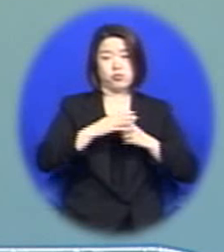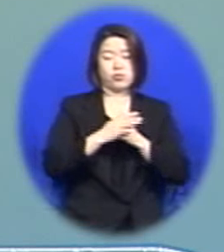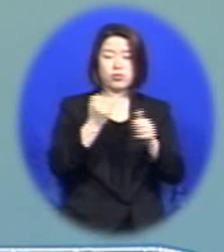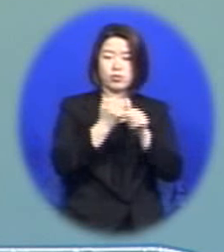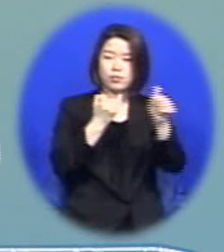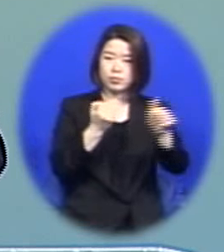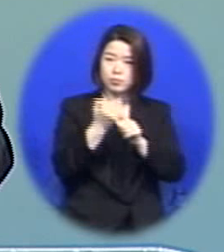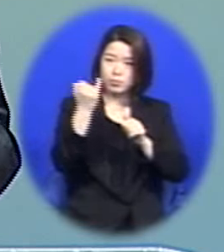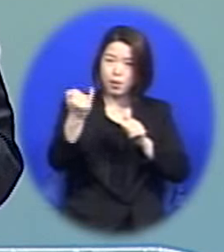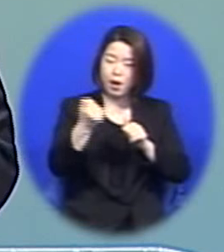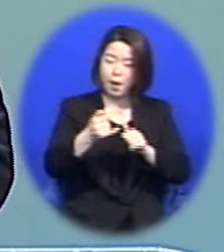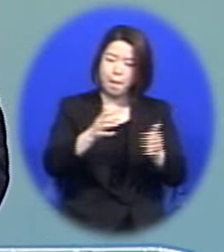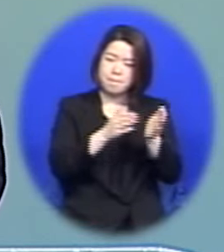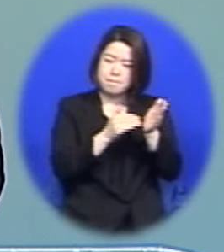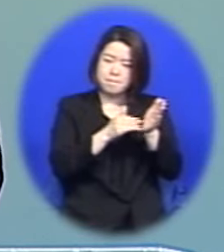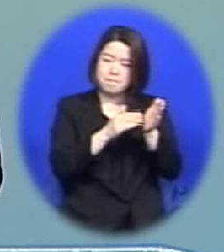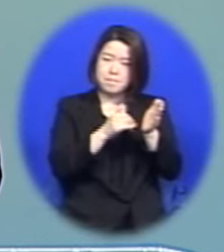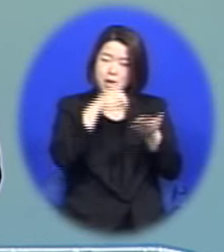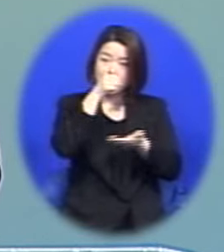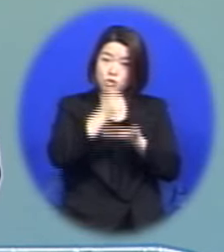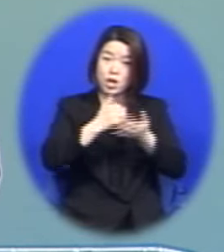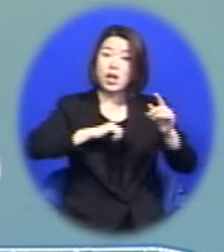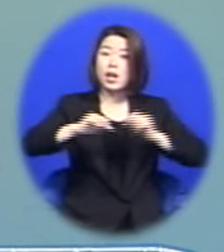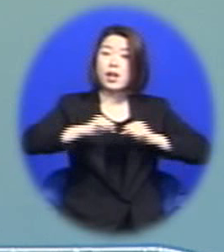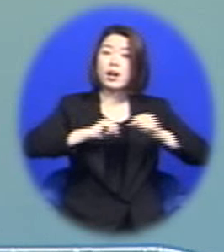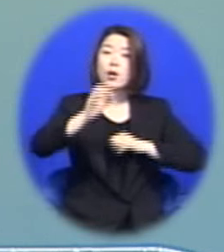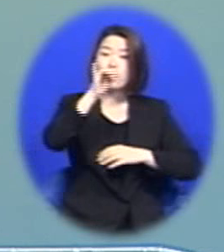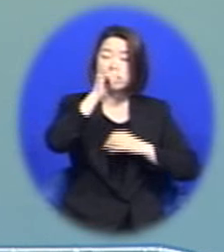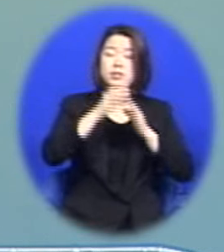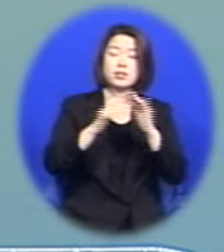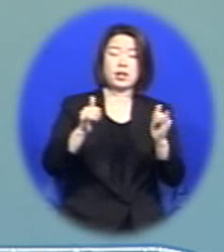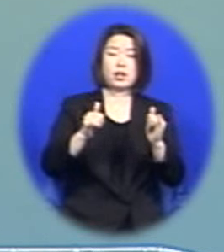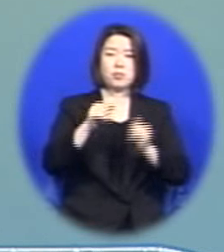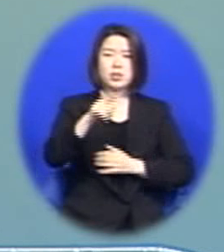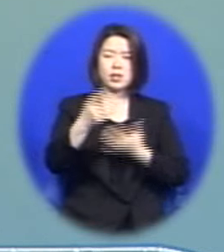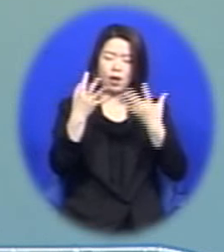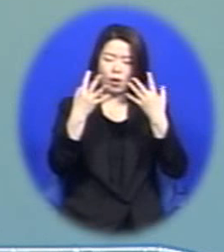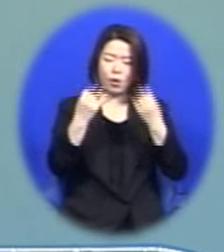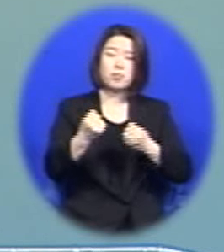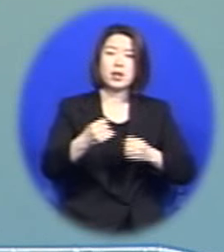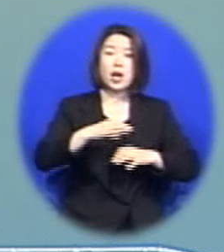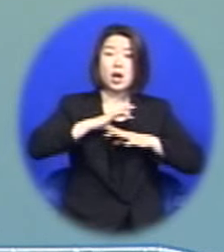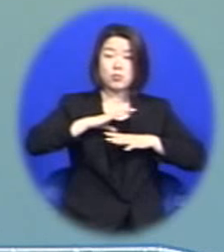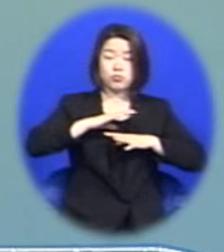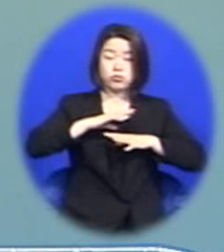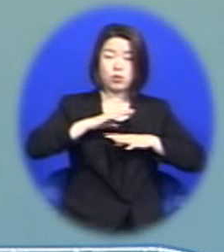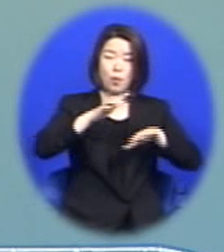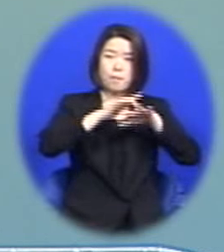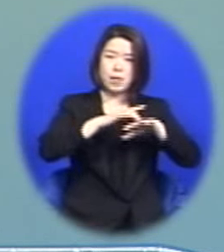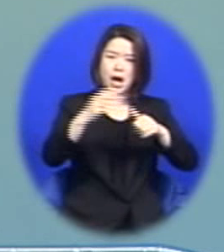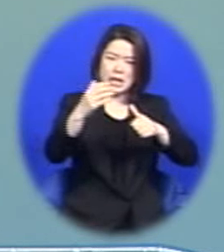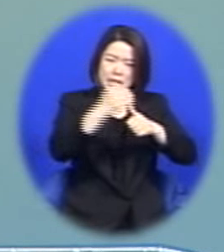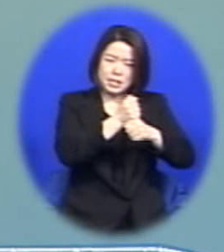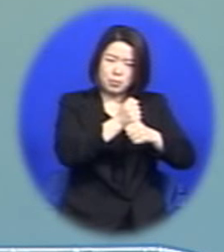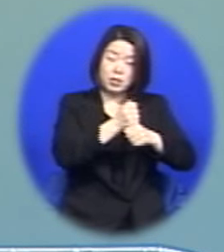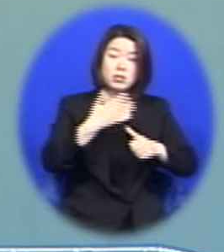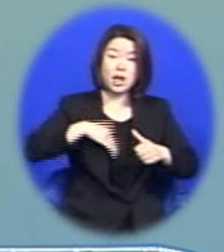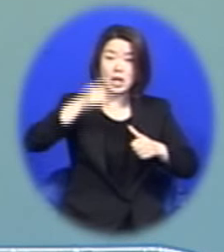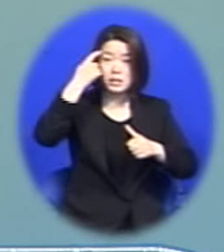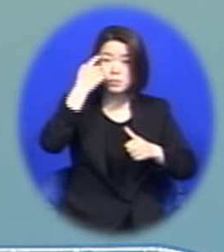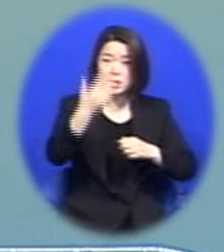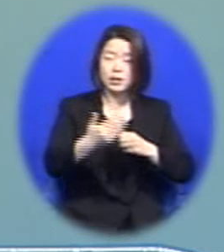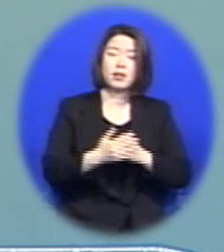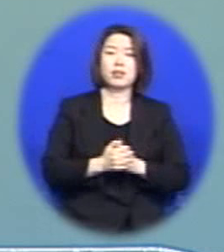은밀한 죄를 짓고 있는 분들 여러분 이게 얼마나 무서운 마귀에게 사로잡힌 것인지 아십니까